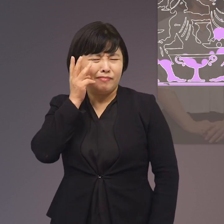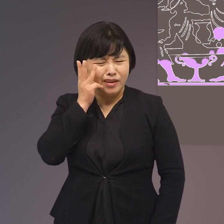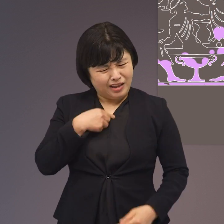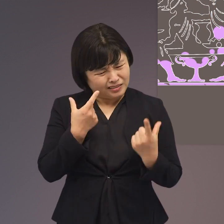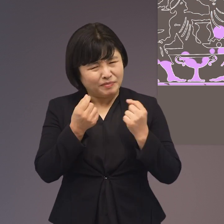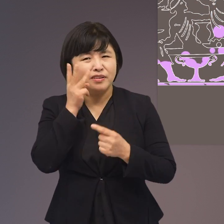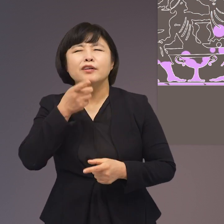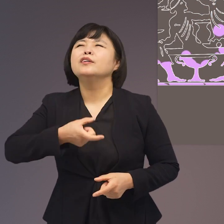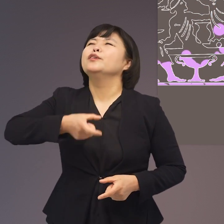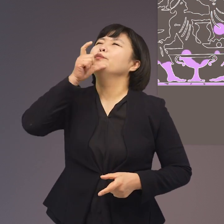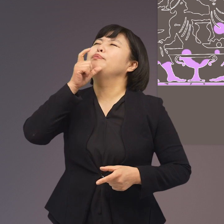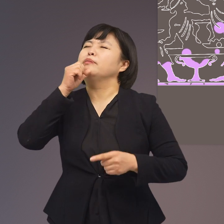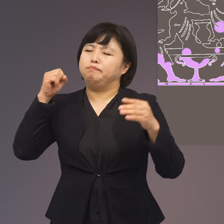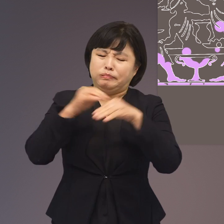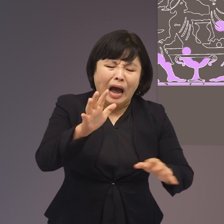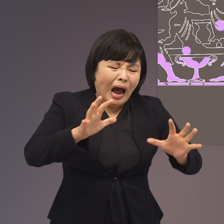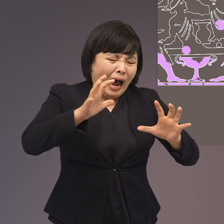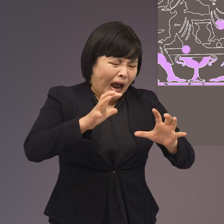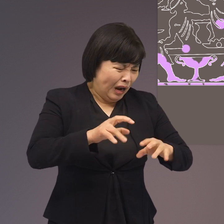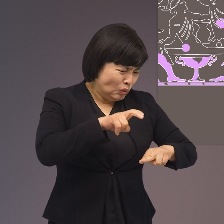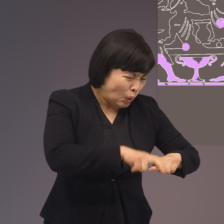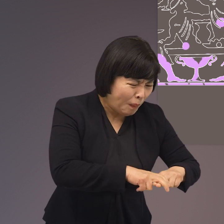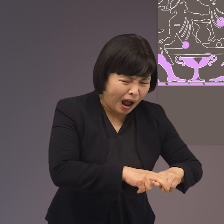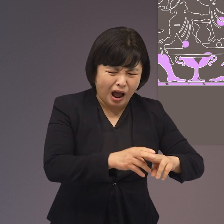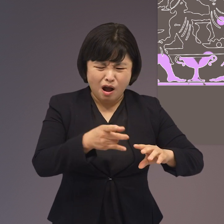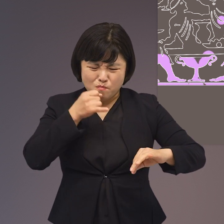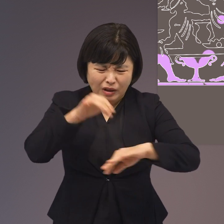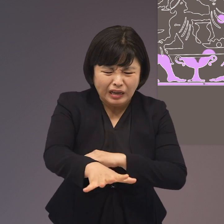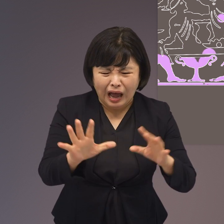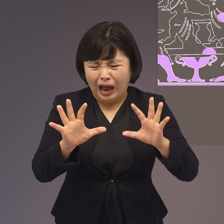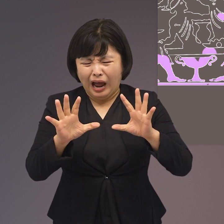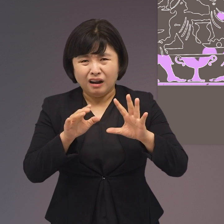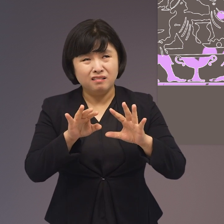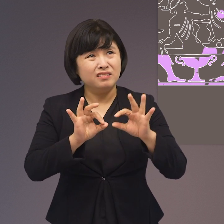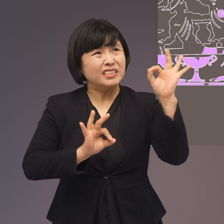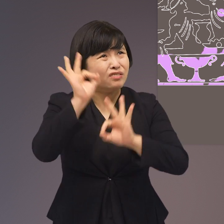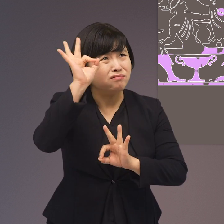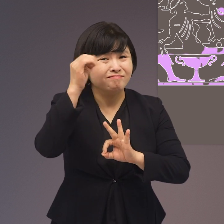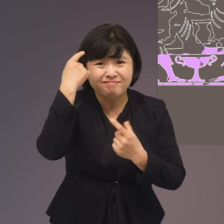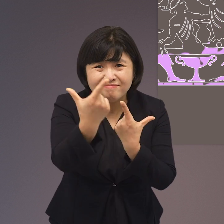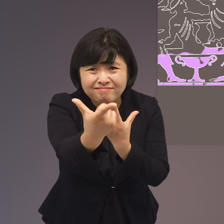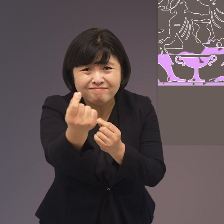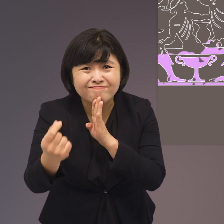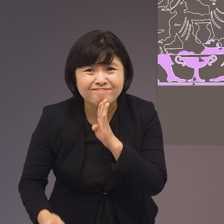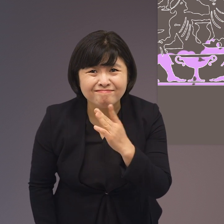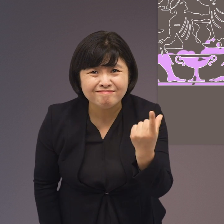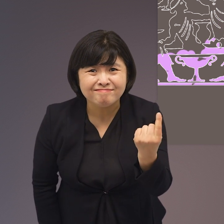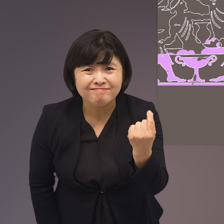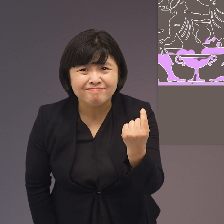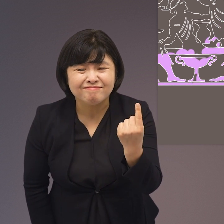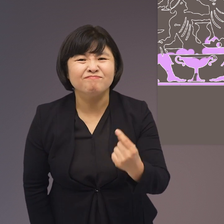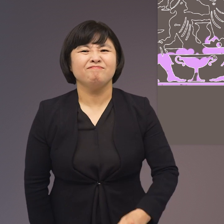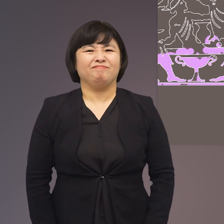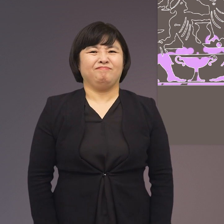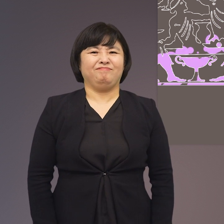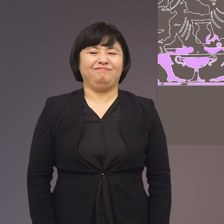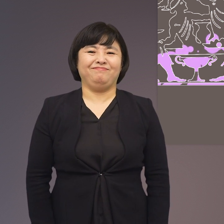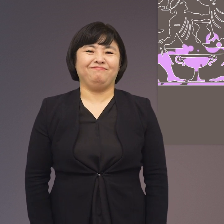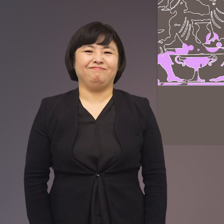우리가 와인을 마시다가 가장 난감한 순간은 소파나 카펫에 실수로 와인을 쏟을 때가 아닐까요?